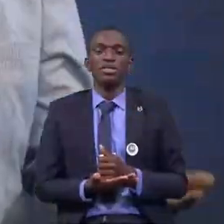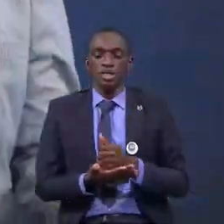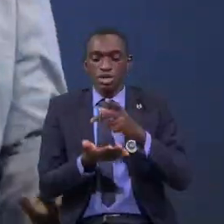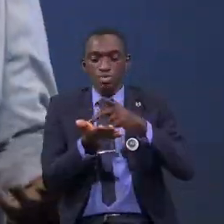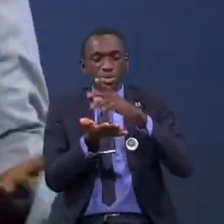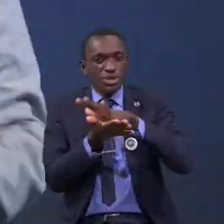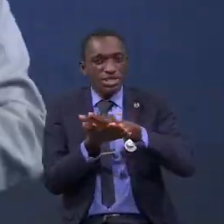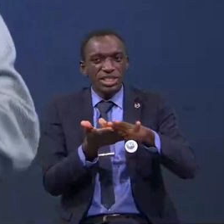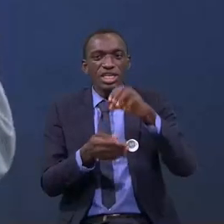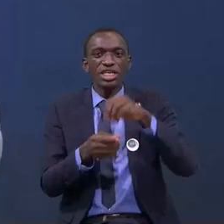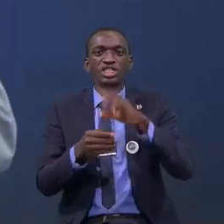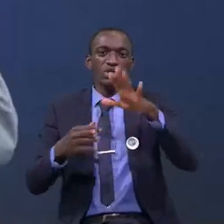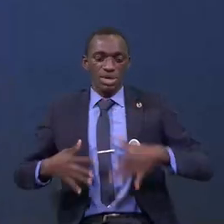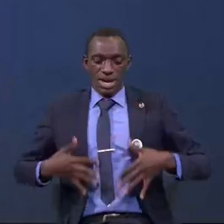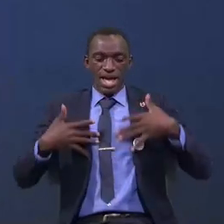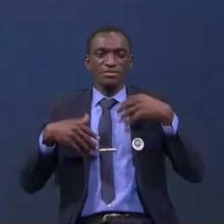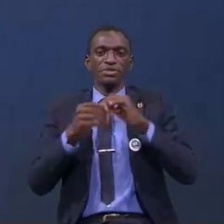la pureté dans votre vie.